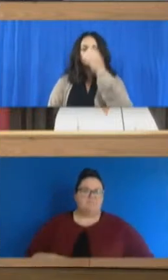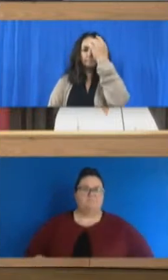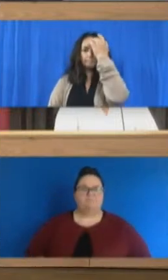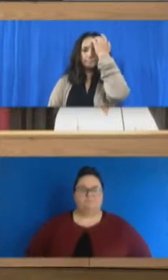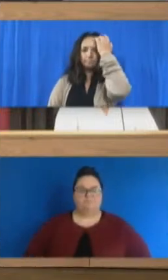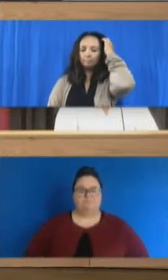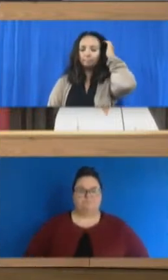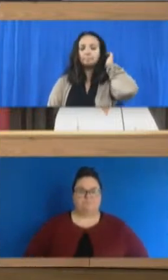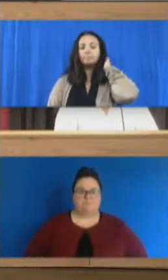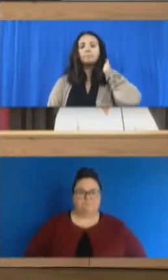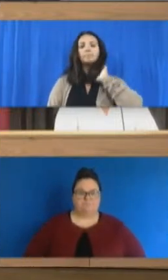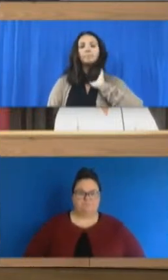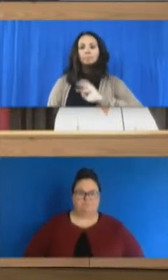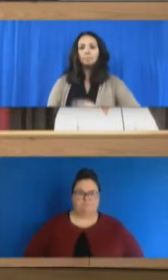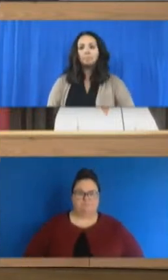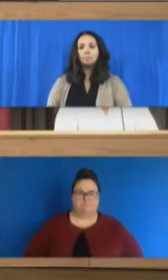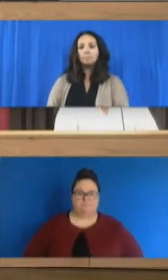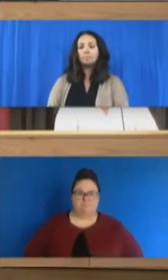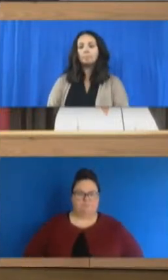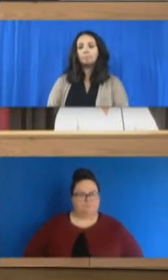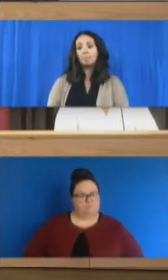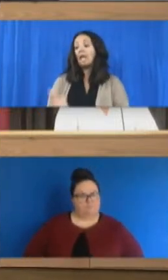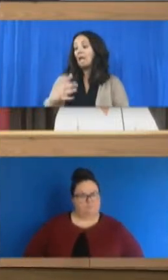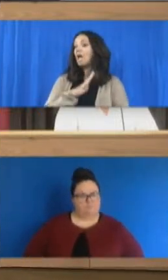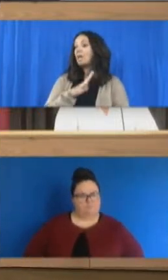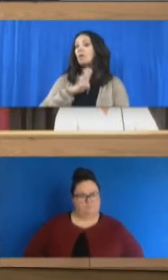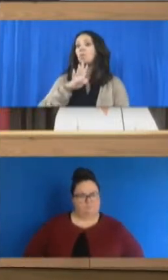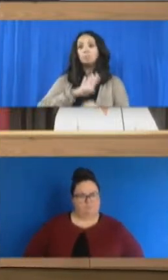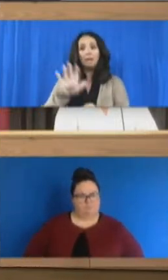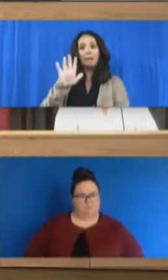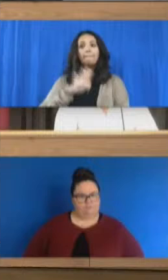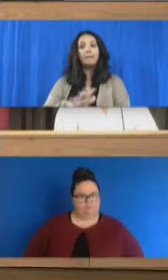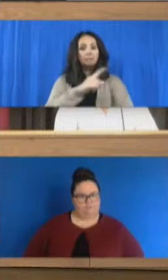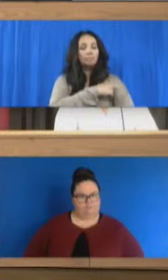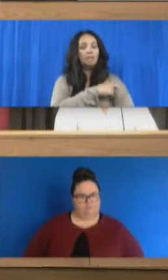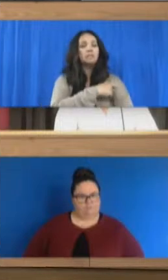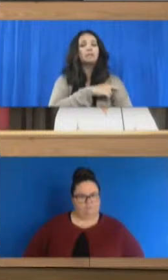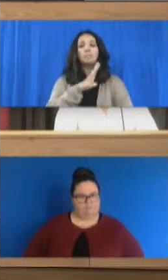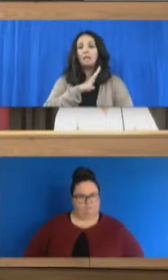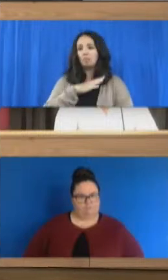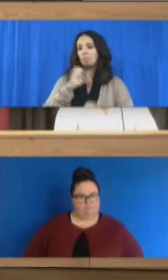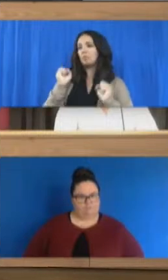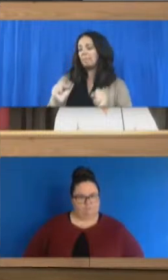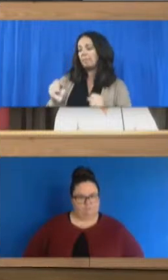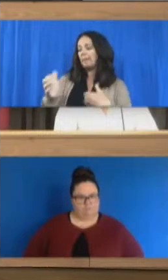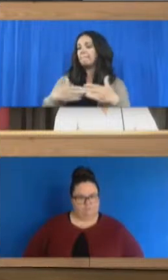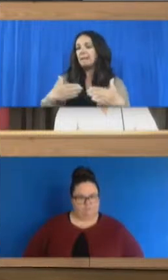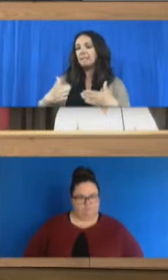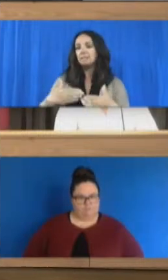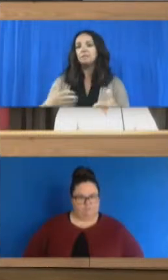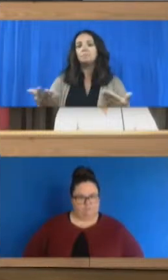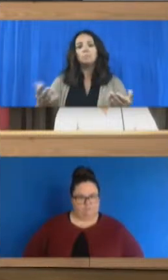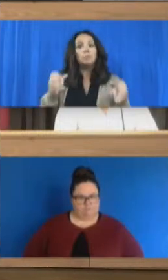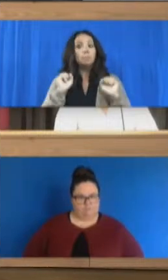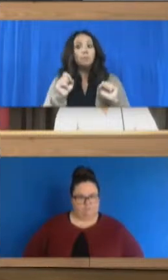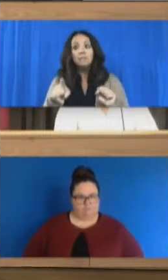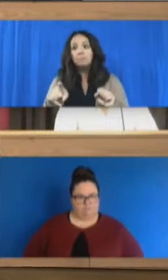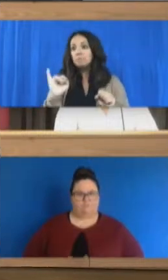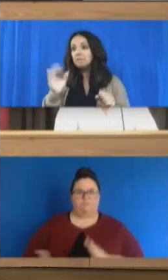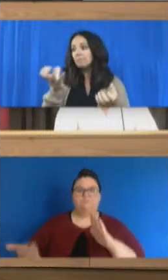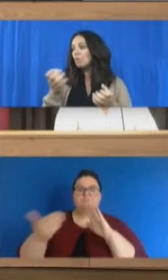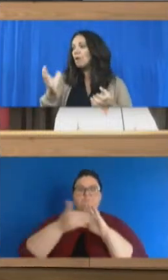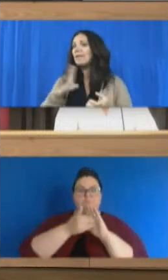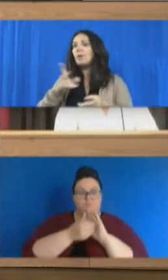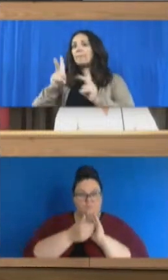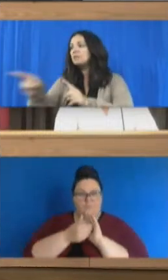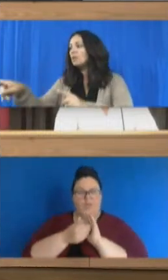pas l'avoir, ils ont vraiment pas fait beaucoup de pensées sur le sujet. Alors,